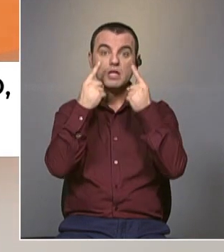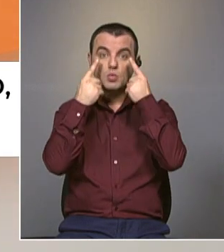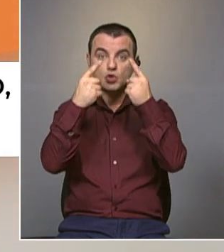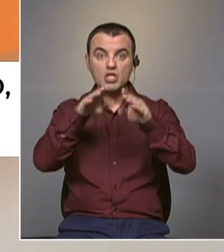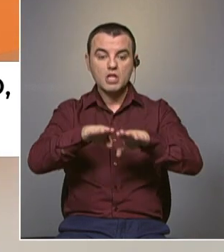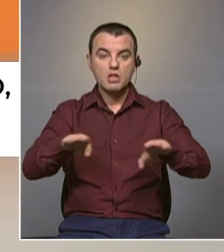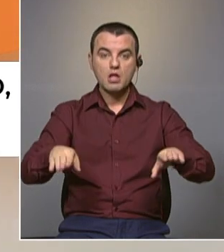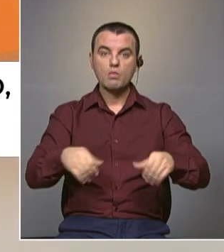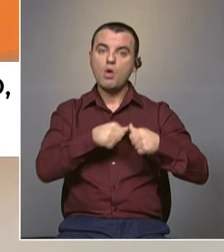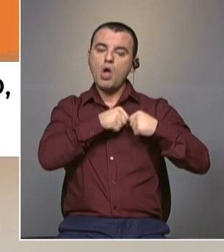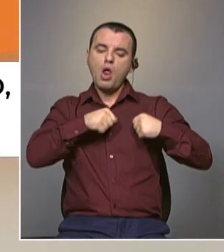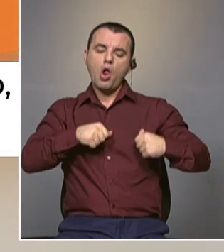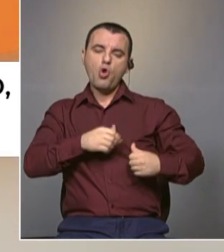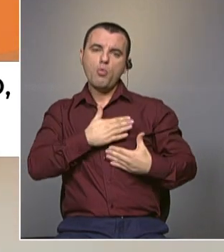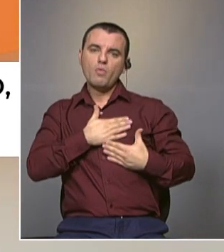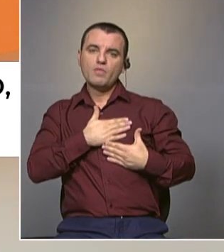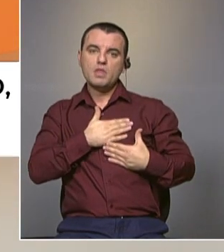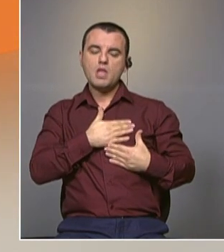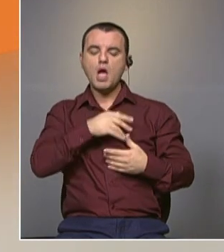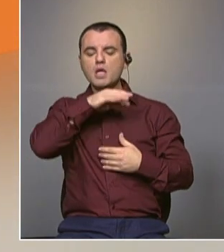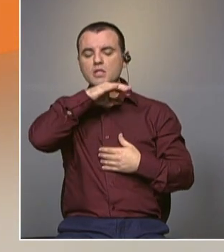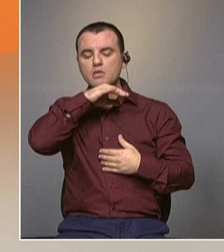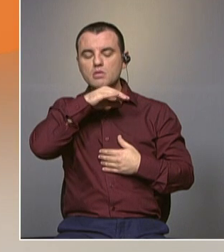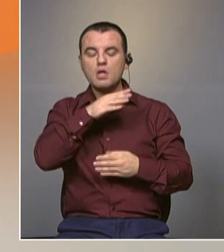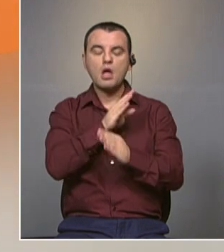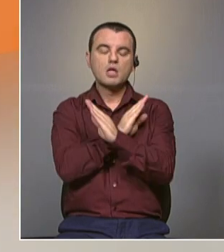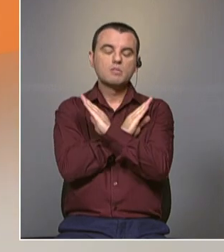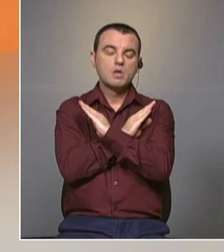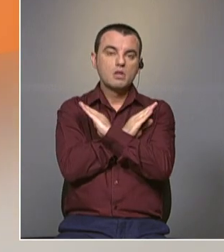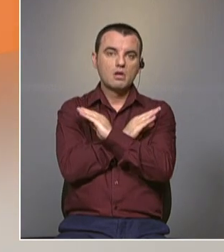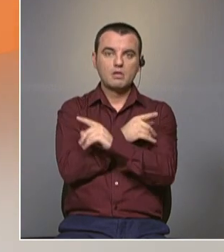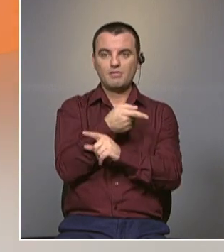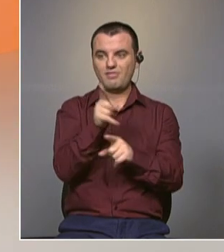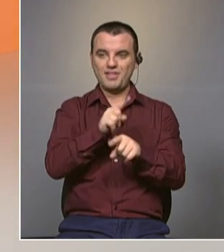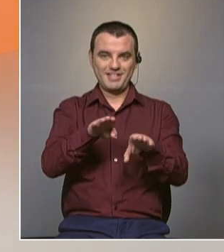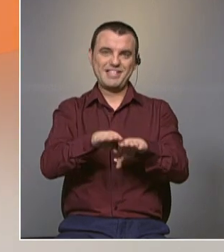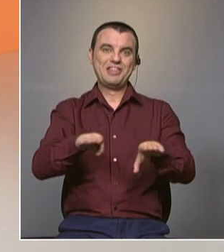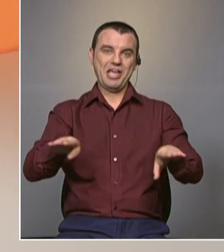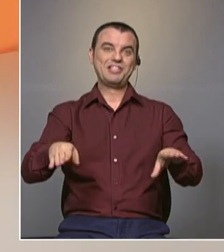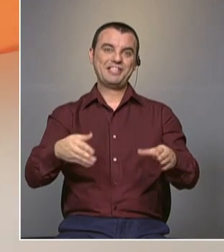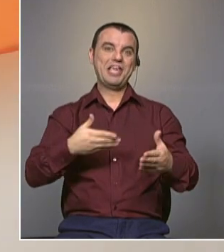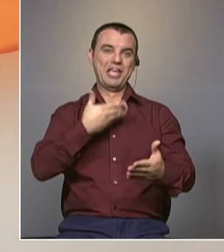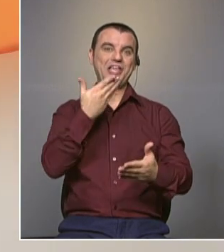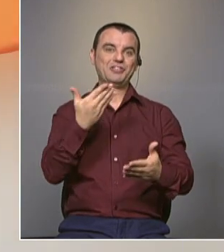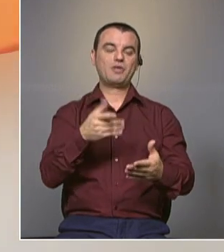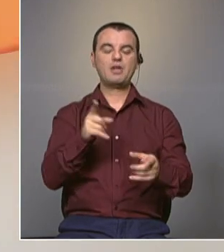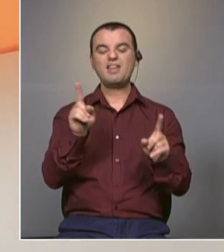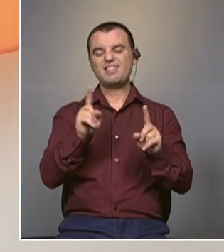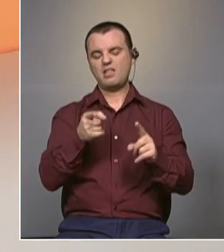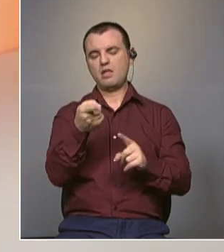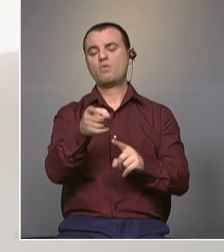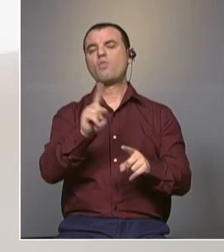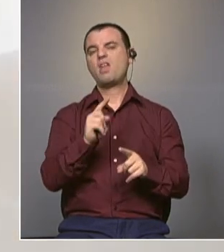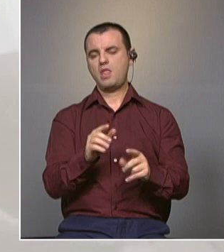смъртта, големите исторически катаклизми. Но не са детски истории, това са да уточним. Не, това не е книга за